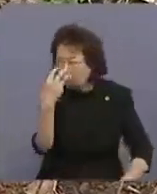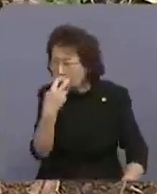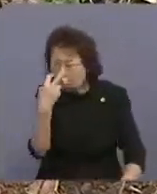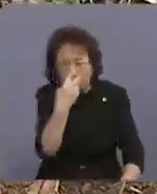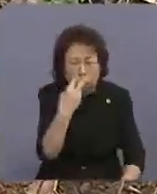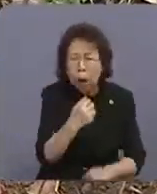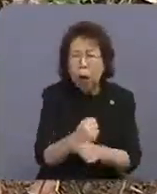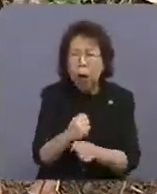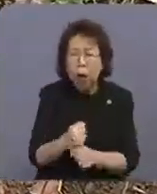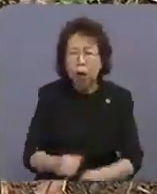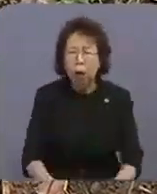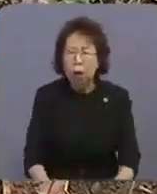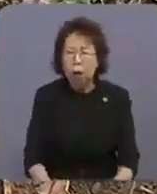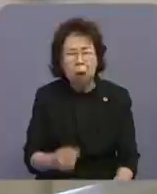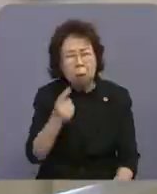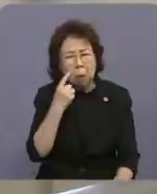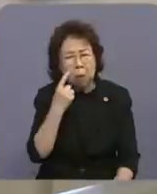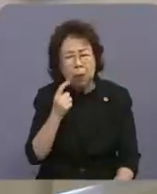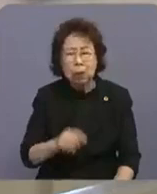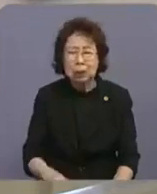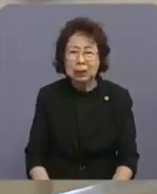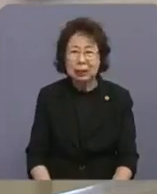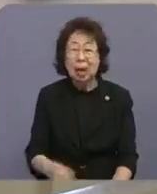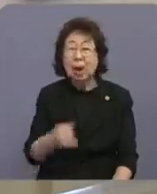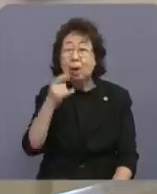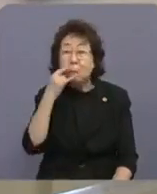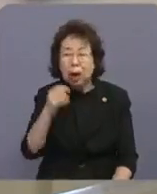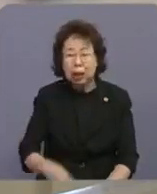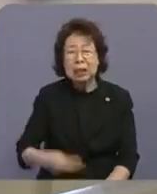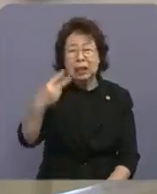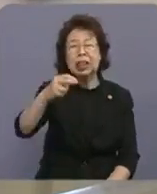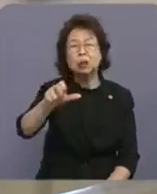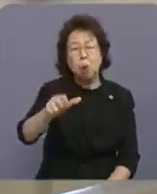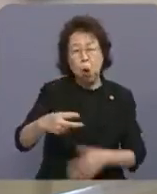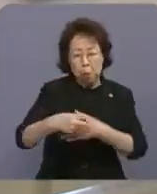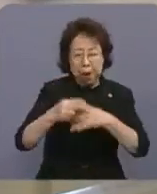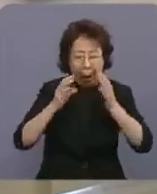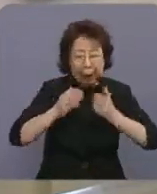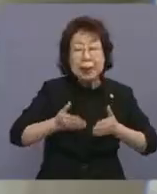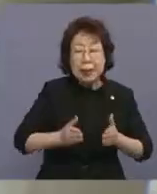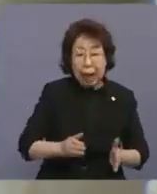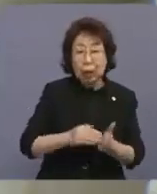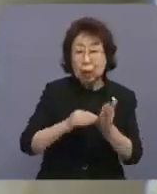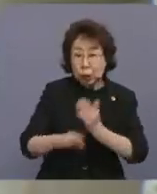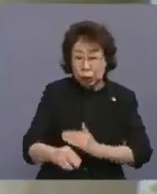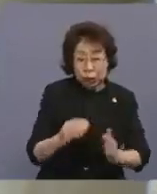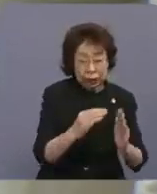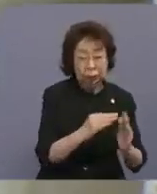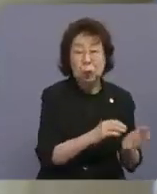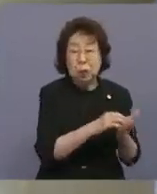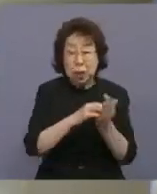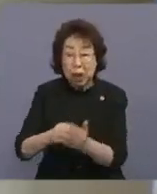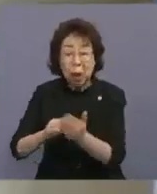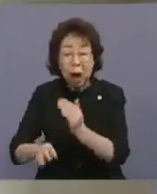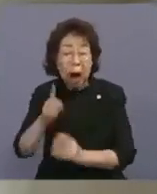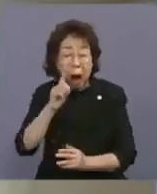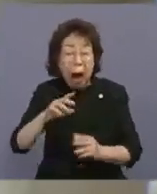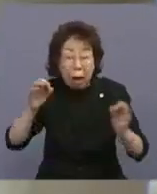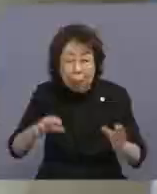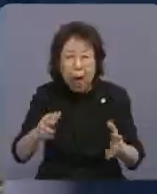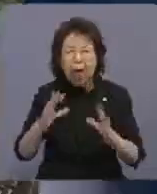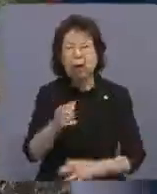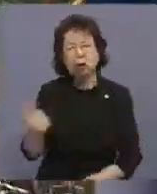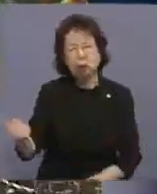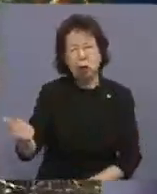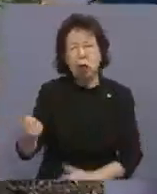꼭 있다는 보장도 없는 상황이에요. 친모는 2015년 병원에서 아이를 출산한 뒤 집으로 데려온 지 하루 만에 아이가